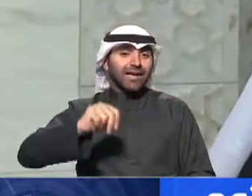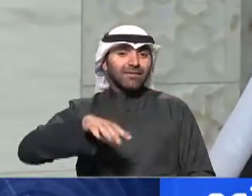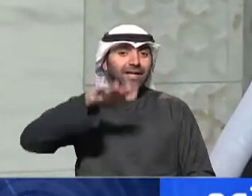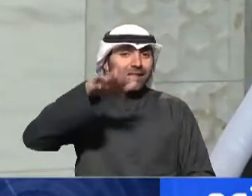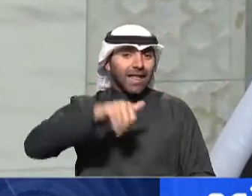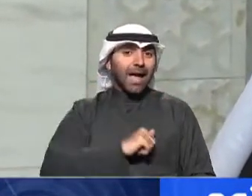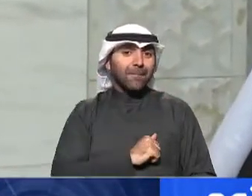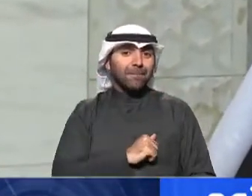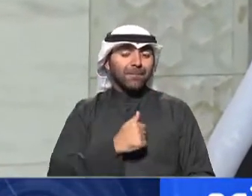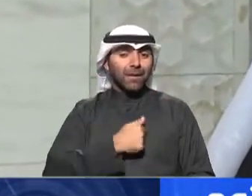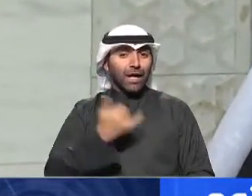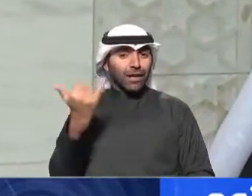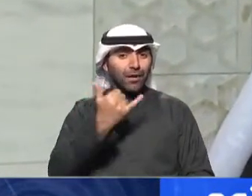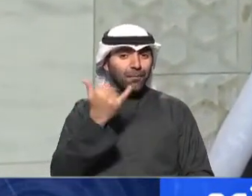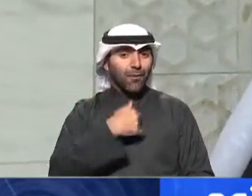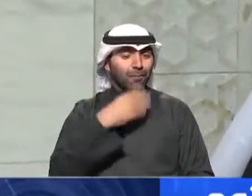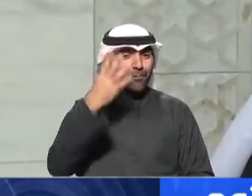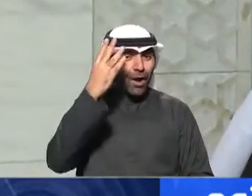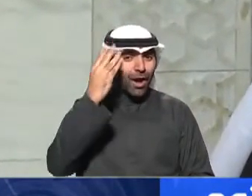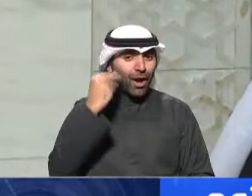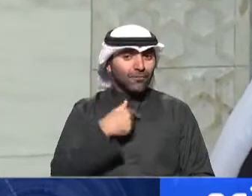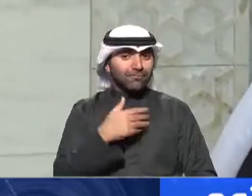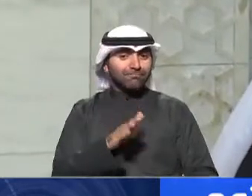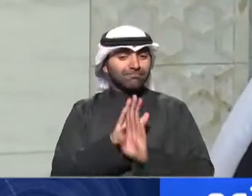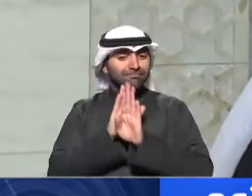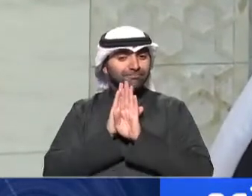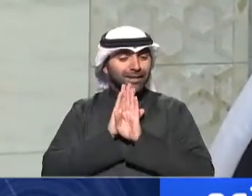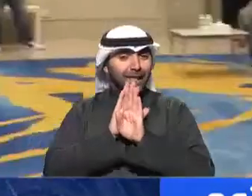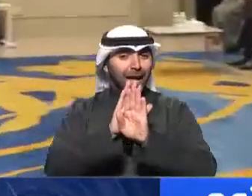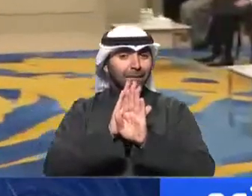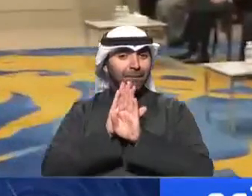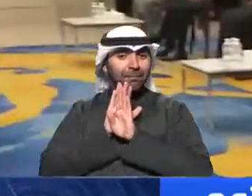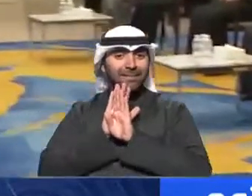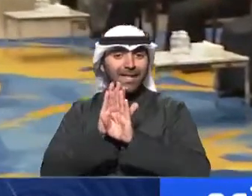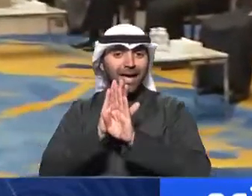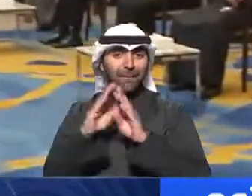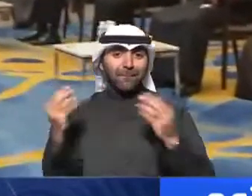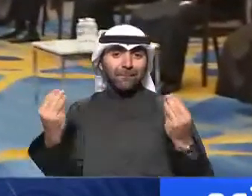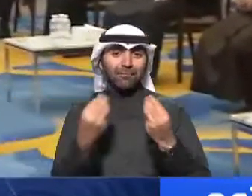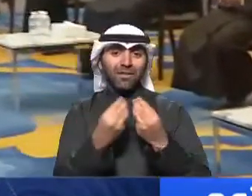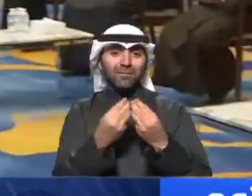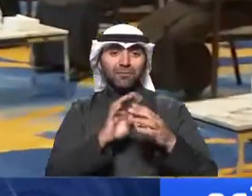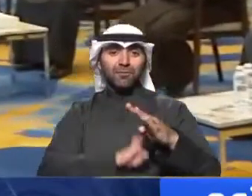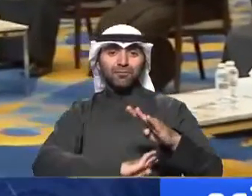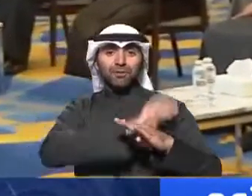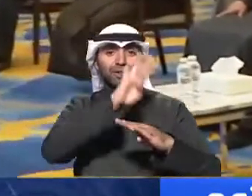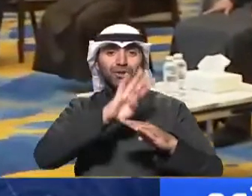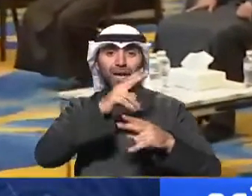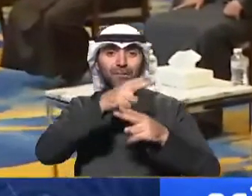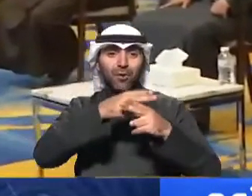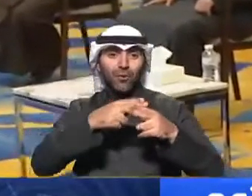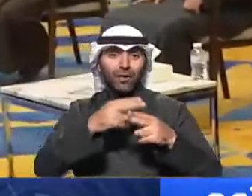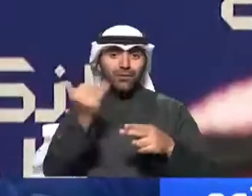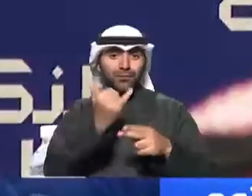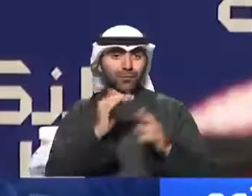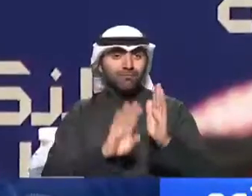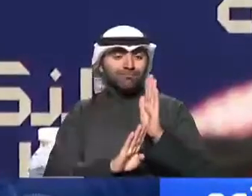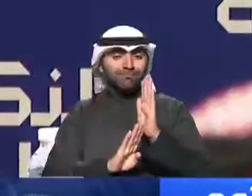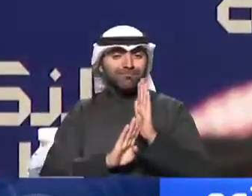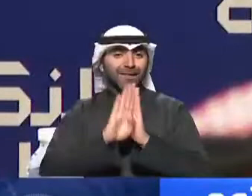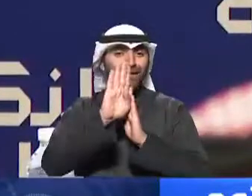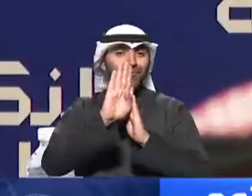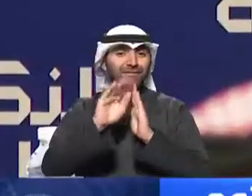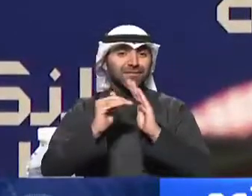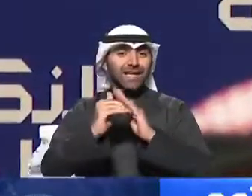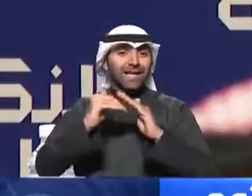تشجيع الادخار، راح تشجع على راح تبين حق العملاء شنو حقوقهم في ماحت اذا كان يبون